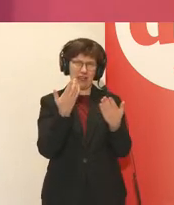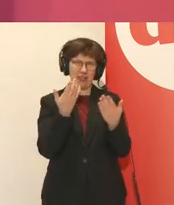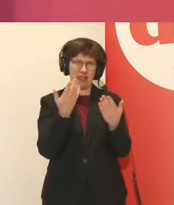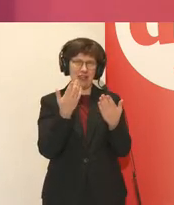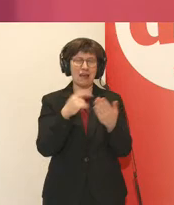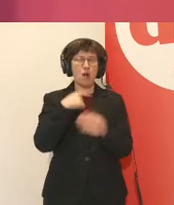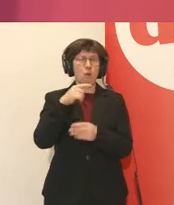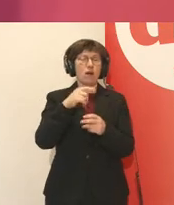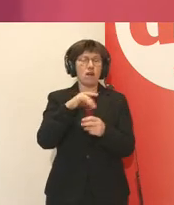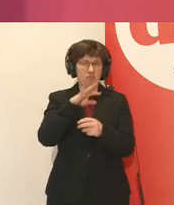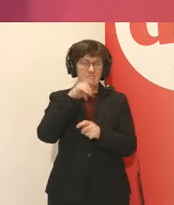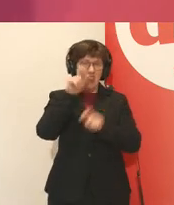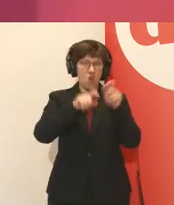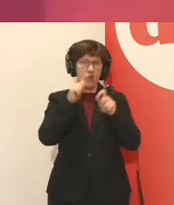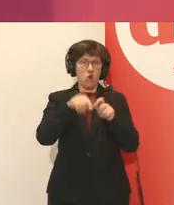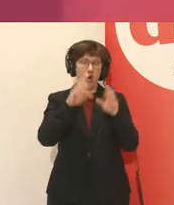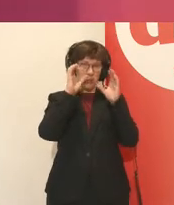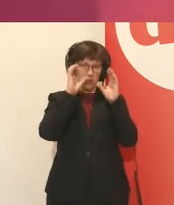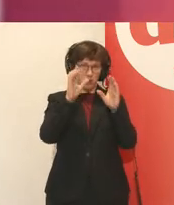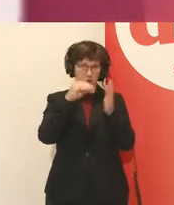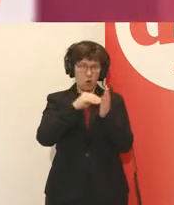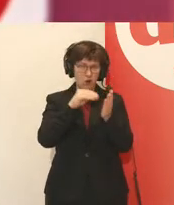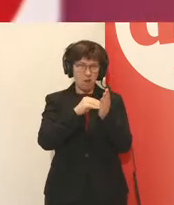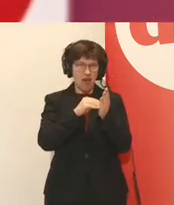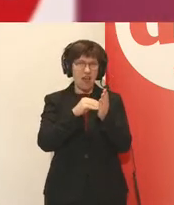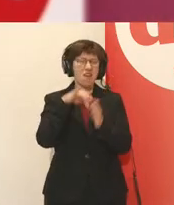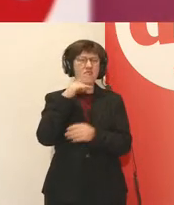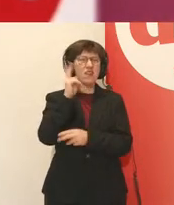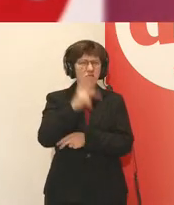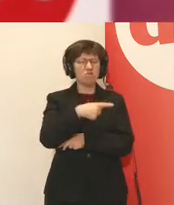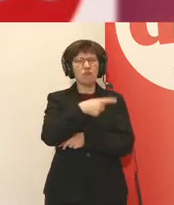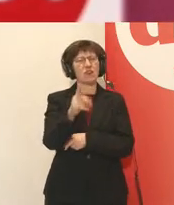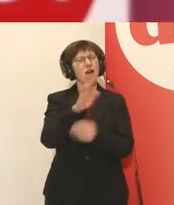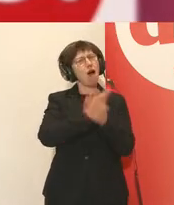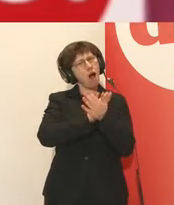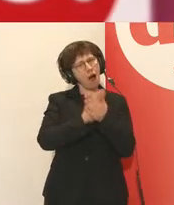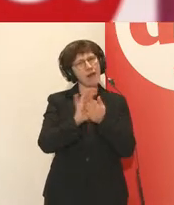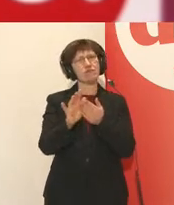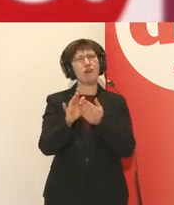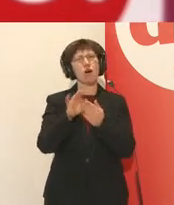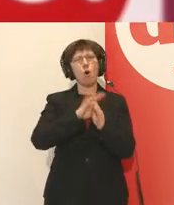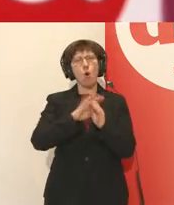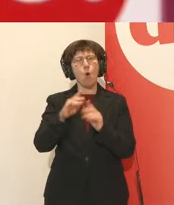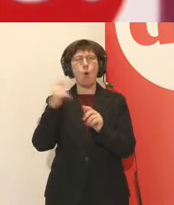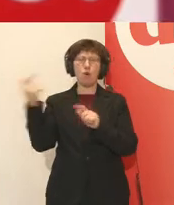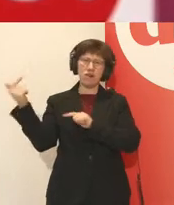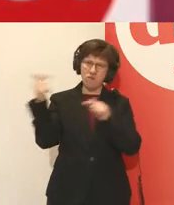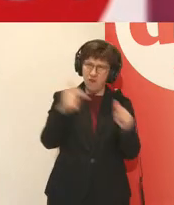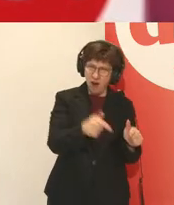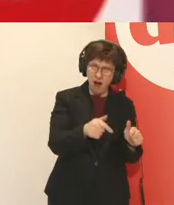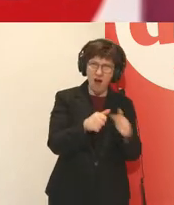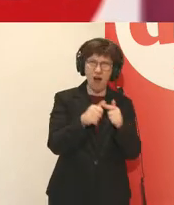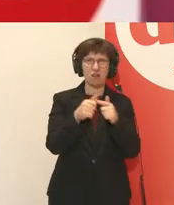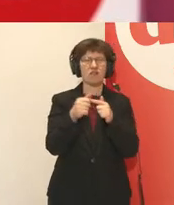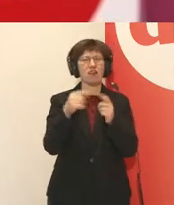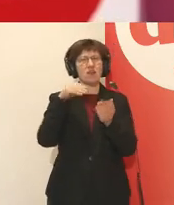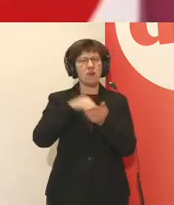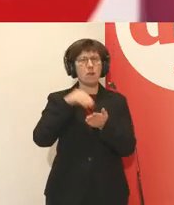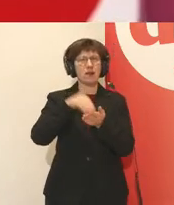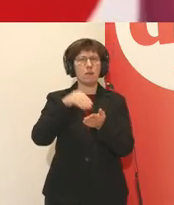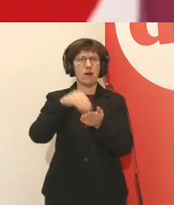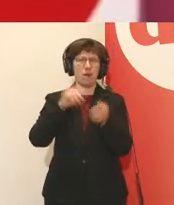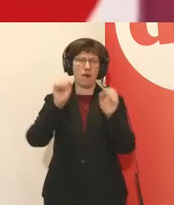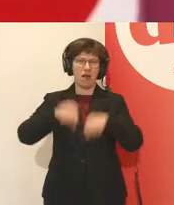weniger leute gucken uns heute zu denn für viele ist es natürlich auch einfacher ohne die anreise jetzt hier mit dabei zu